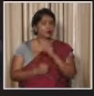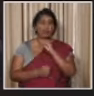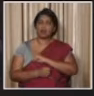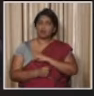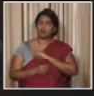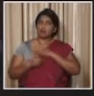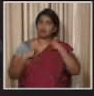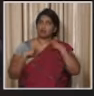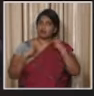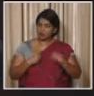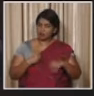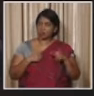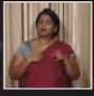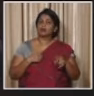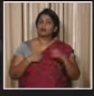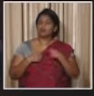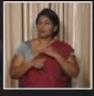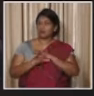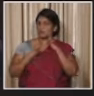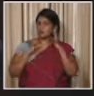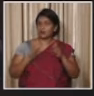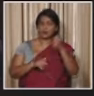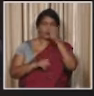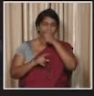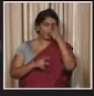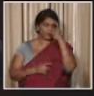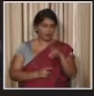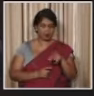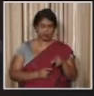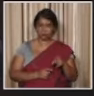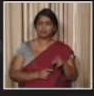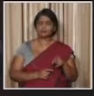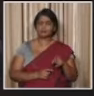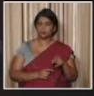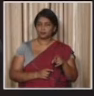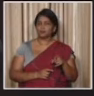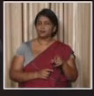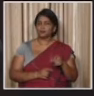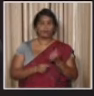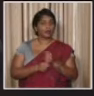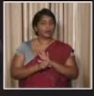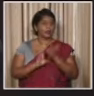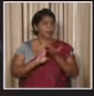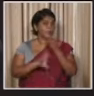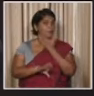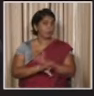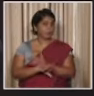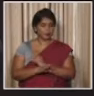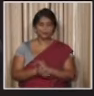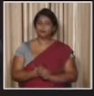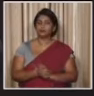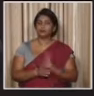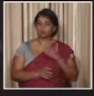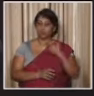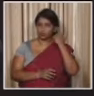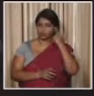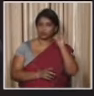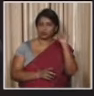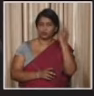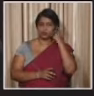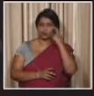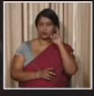ආදායම් අහිමි වුණේ. ඒ මහා පරිමාණ වංචාවන් සිද්ධ වෙන්න පටන් ගත්තා කොරෝනා එන්නත් කලින්. අපි දන්නවා කවුරුත්